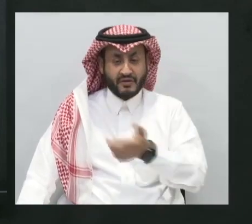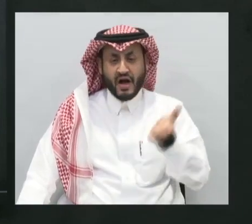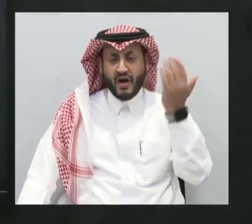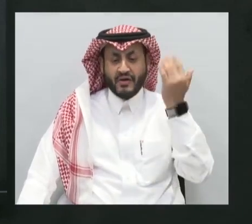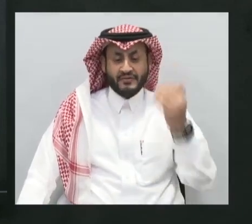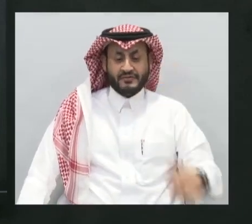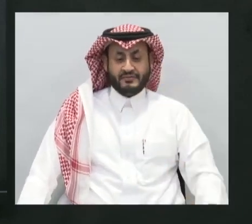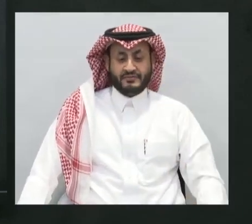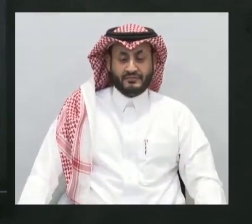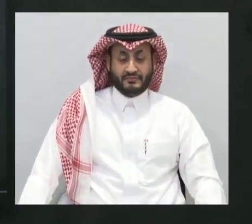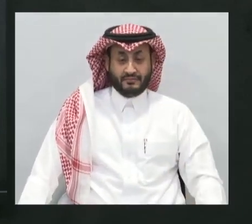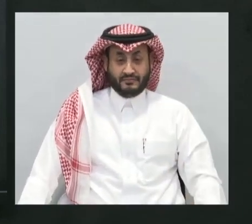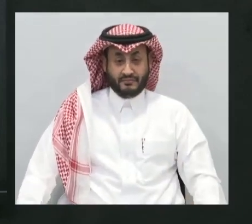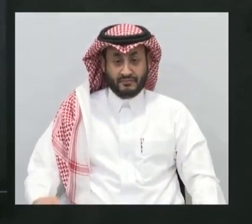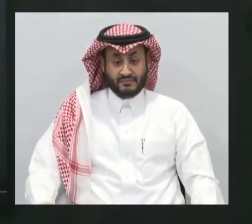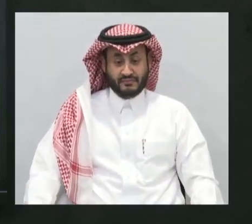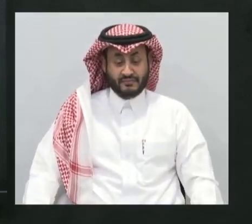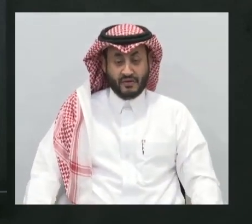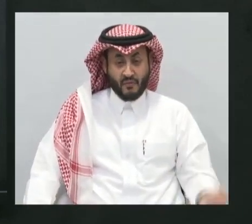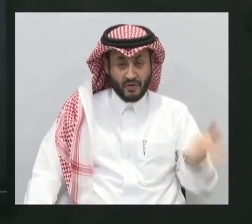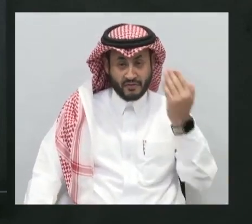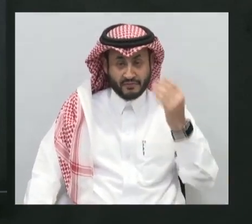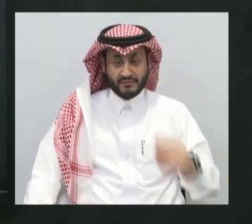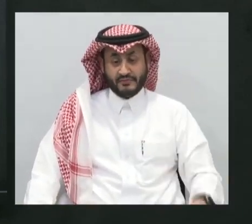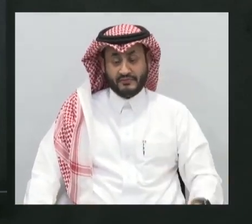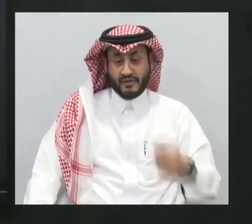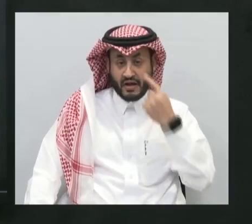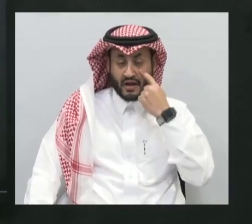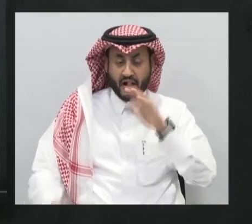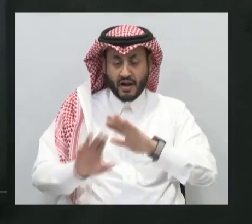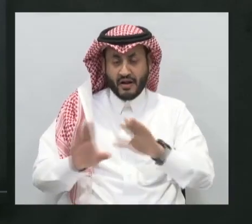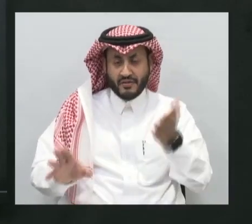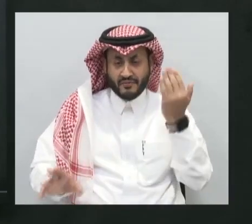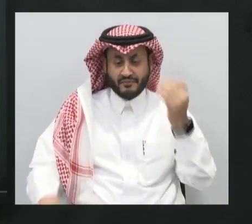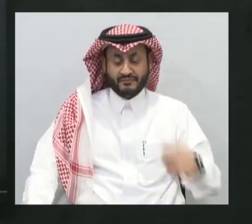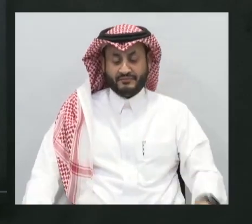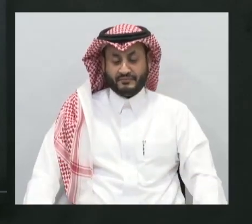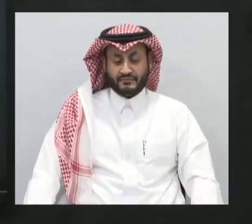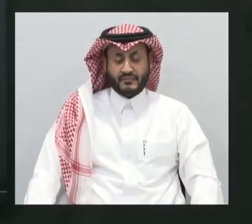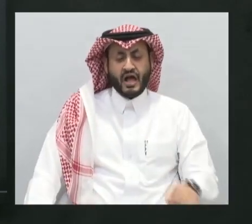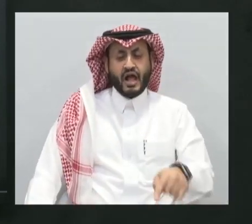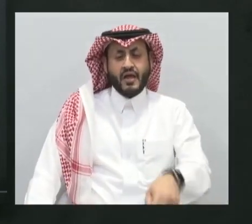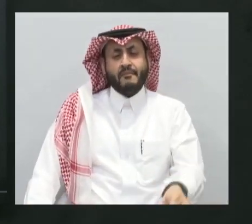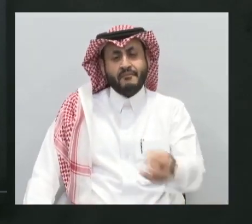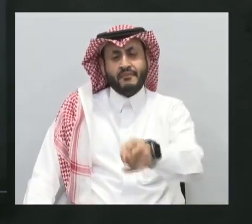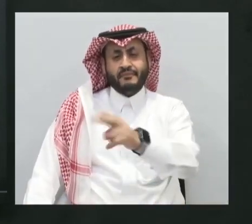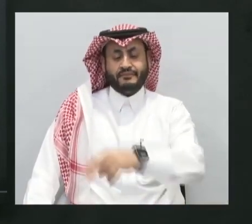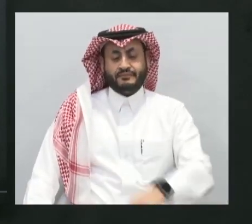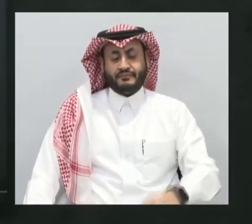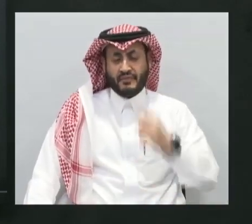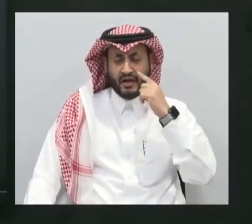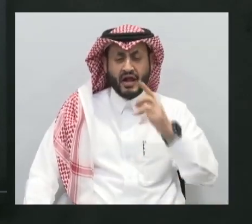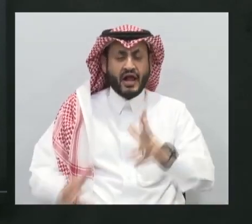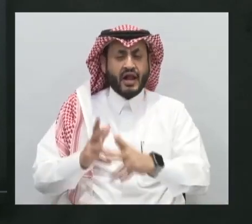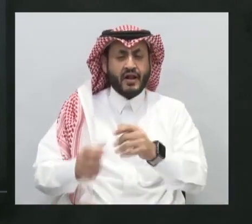بالحصه الماضيه عن الحواس في الجزء الاول وهو البصل اليوم نستكمل بقيه الحواس ونشاهد